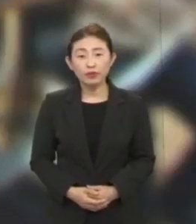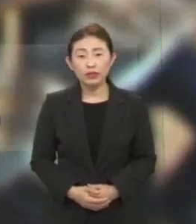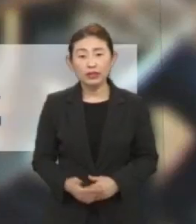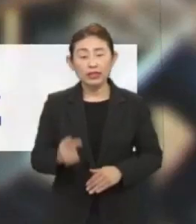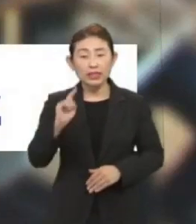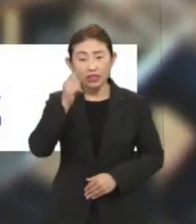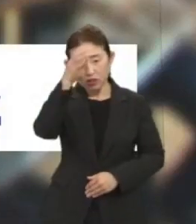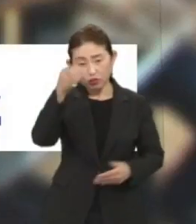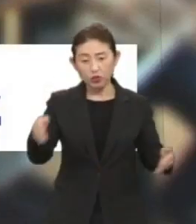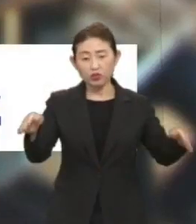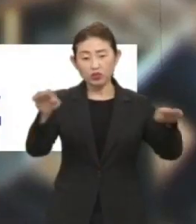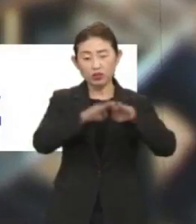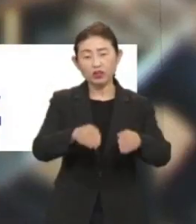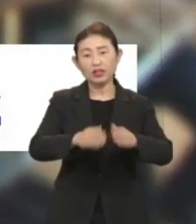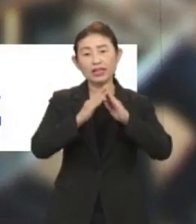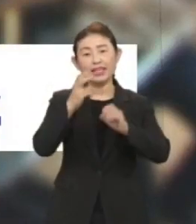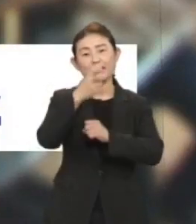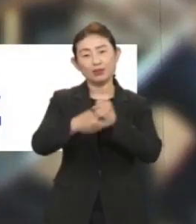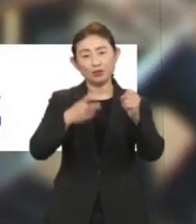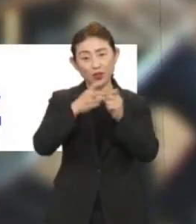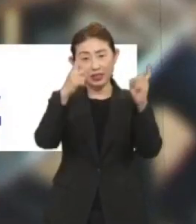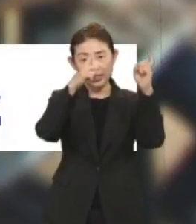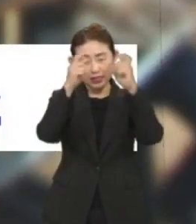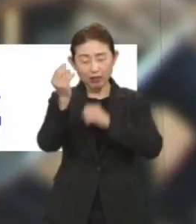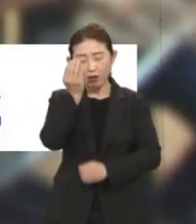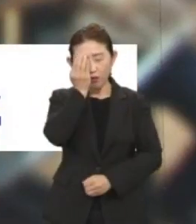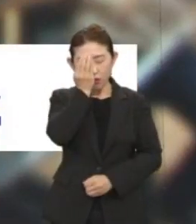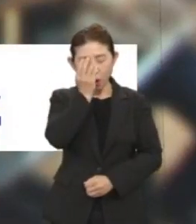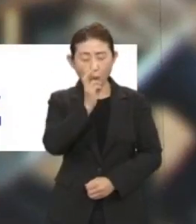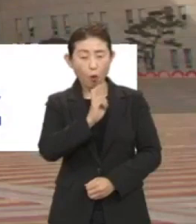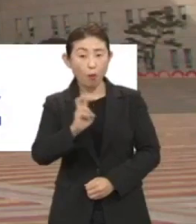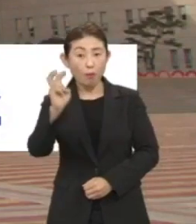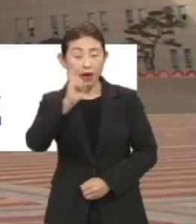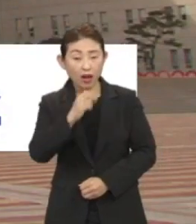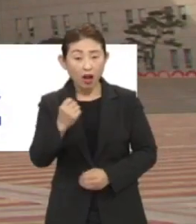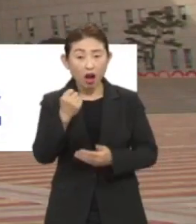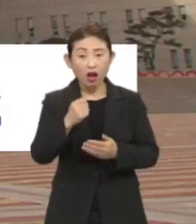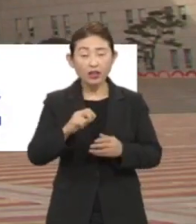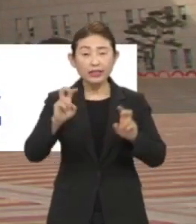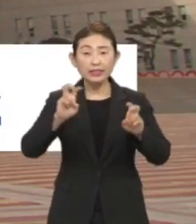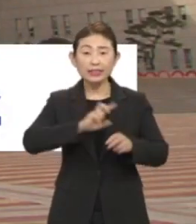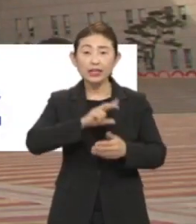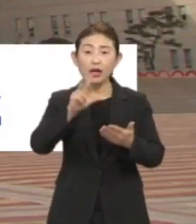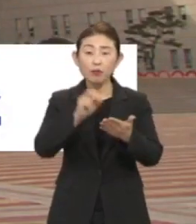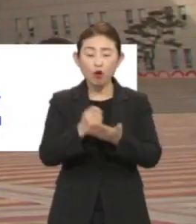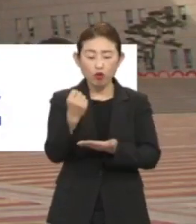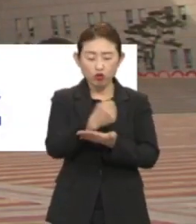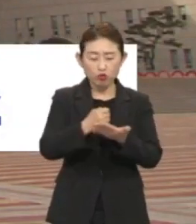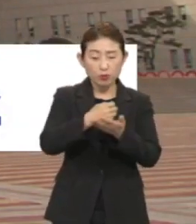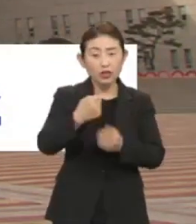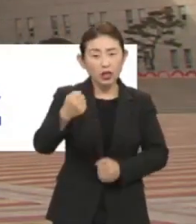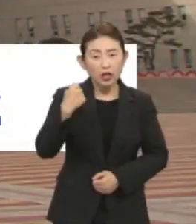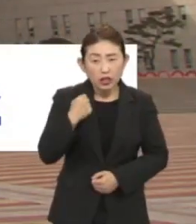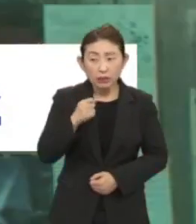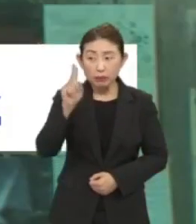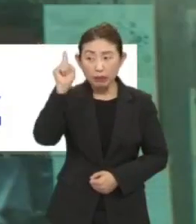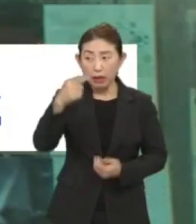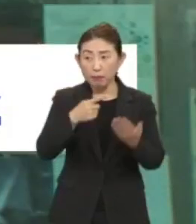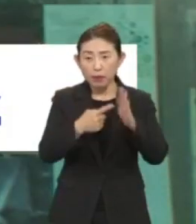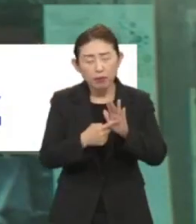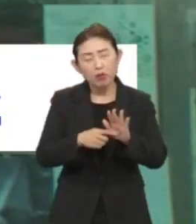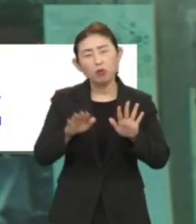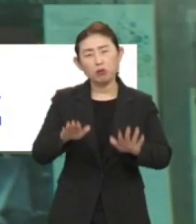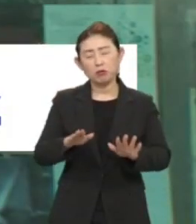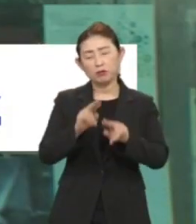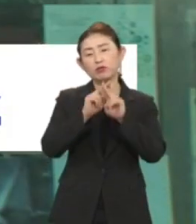대전 예술의전당 계관 20주년 기념 오페라 운명의 힘이 공연 하루를 앞두고 무산되는 사태가 벌어졌습니다